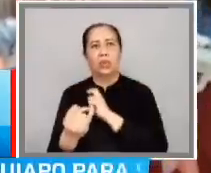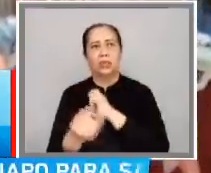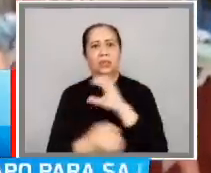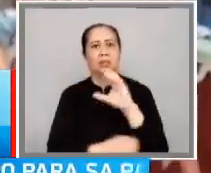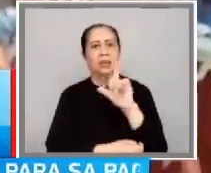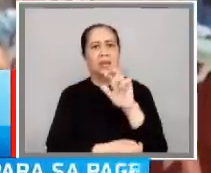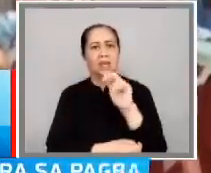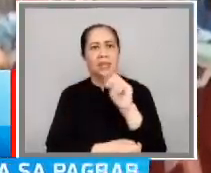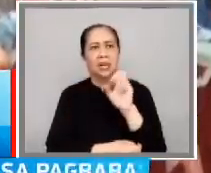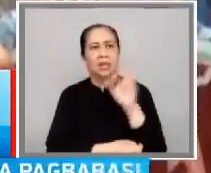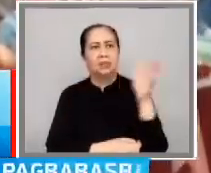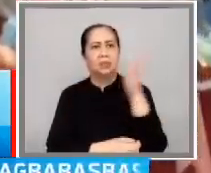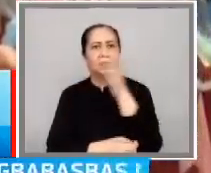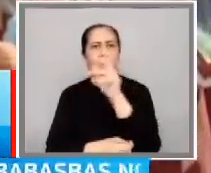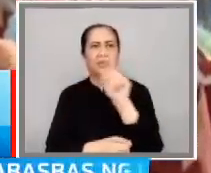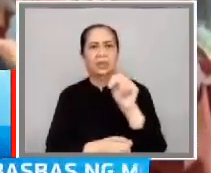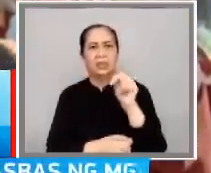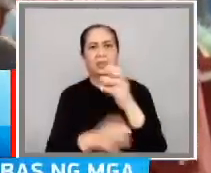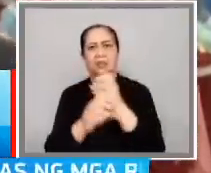ng kailangan kunin sa ano,